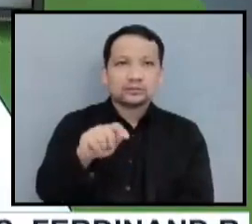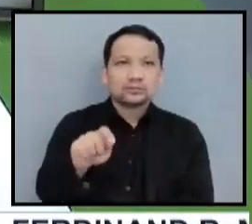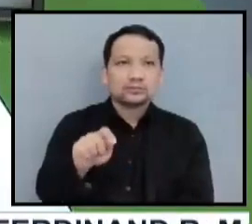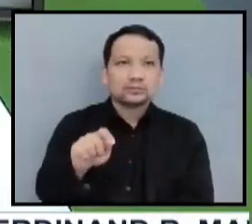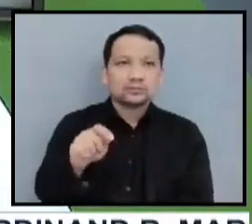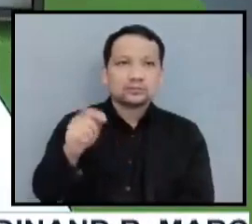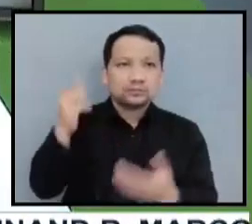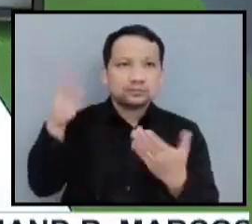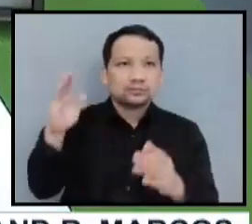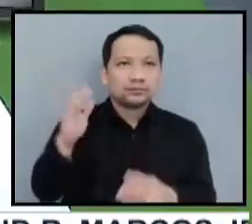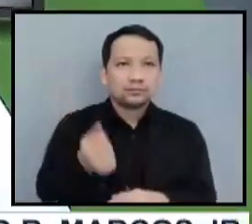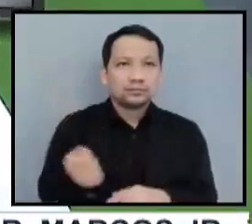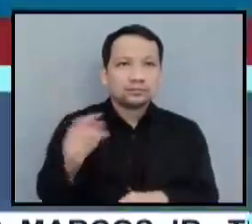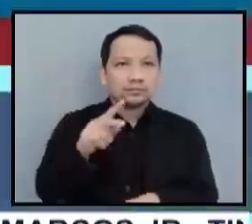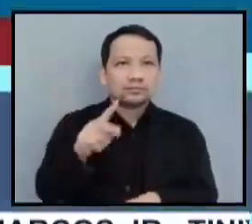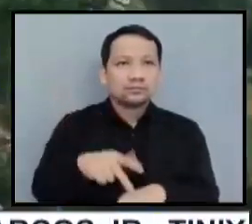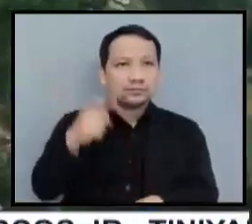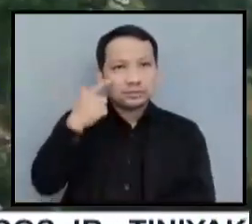and shine, Glory!